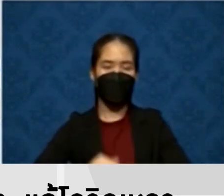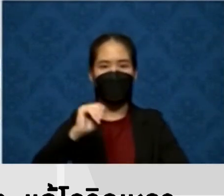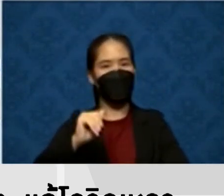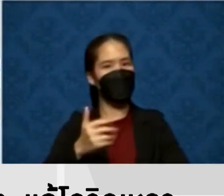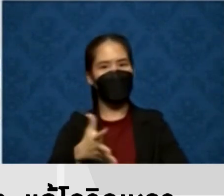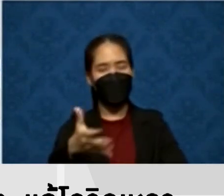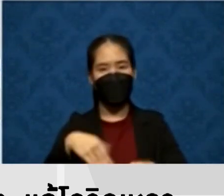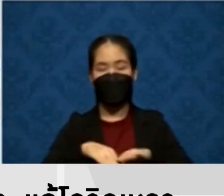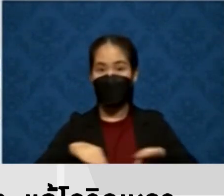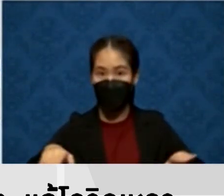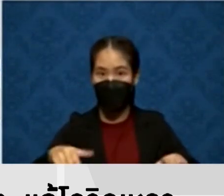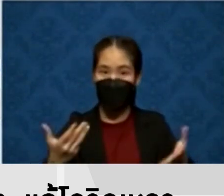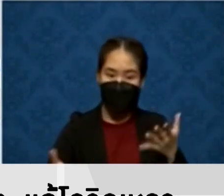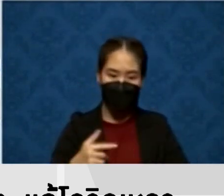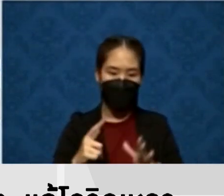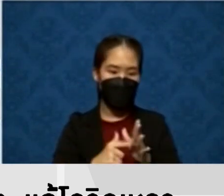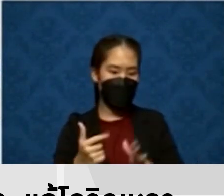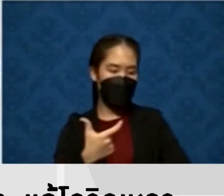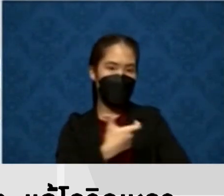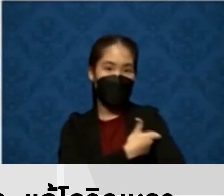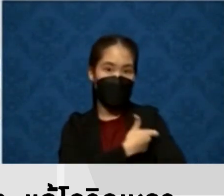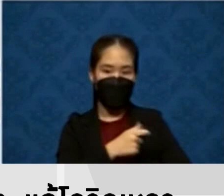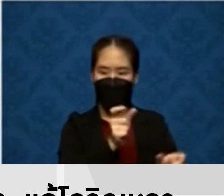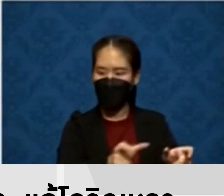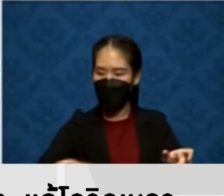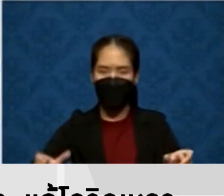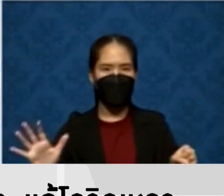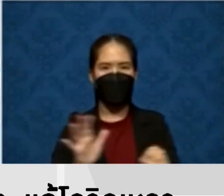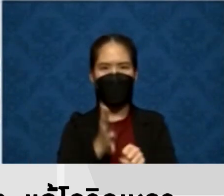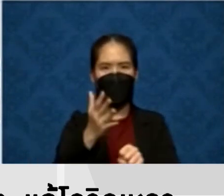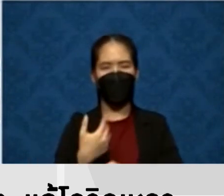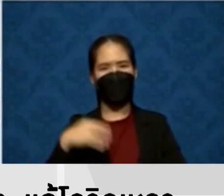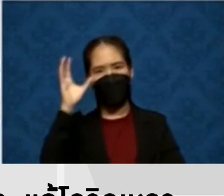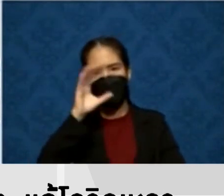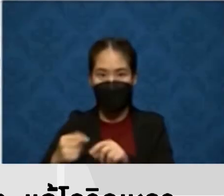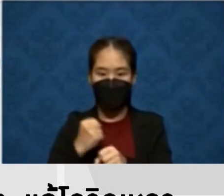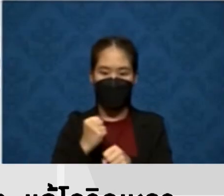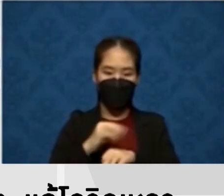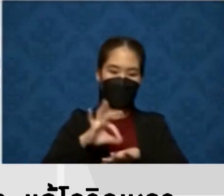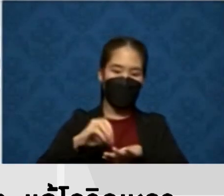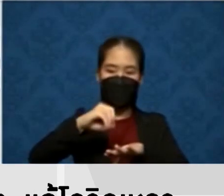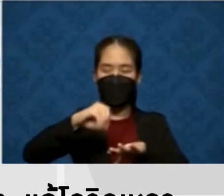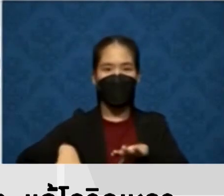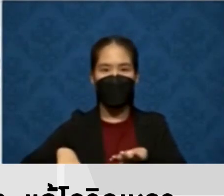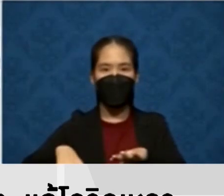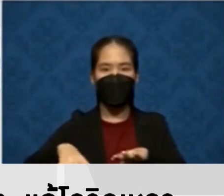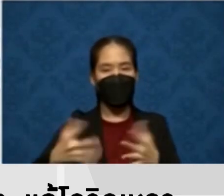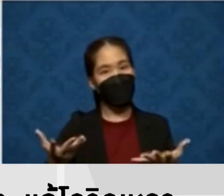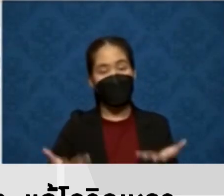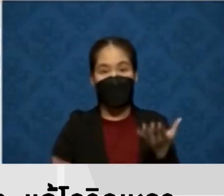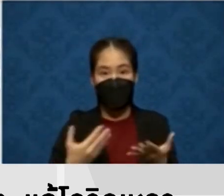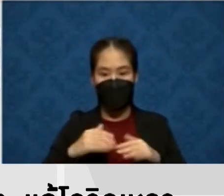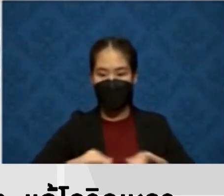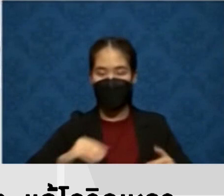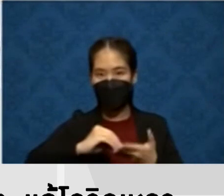บาด ส่วนคุณเฉลิมชัยเนี่ยมีส่วนได้ส่วนเสียในการเรียกรับผลประโยชน์ของโครงการหน่วยงานที่กำกับดูแลไม่ปกป้องรักษาสาธารณส